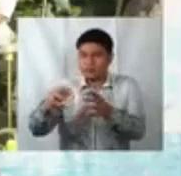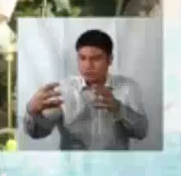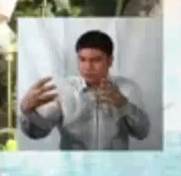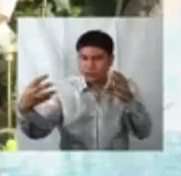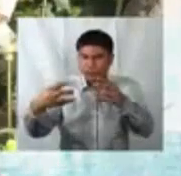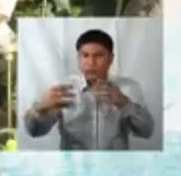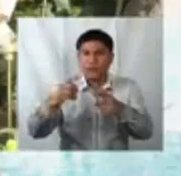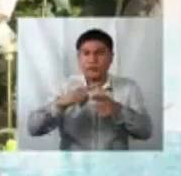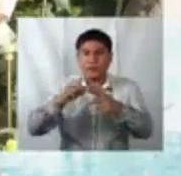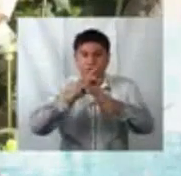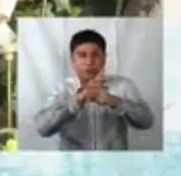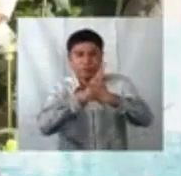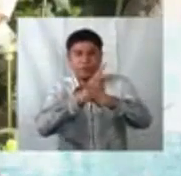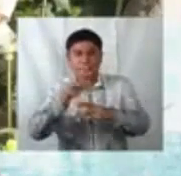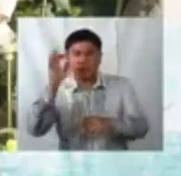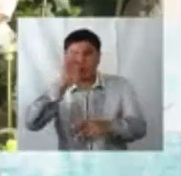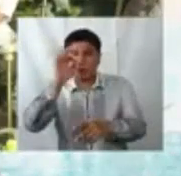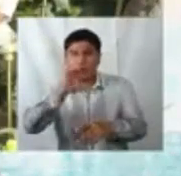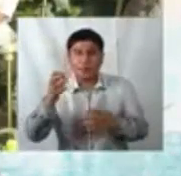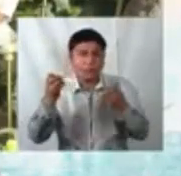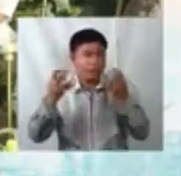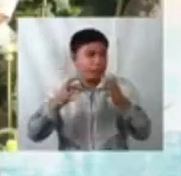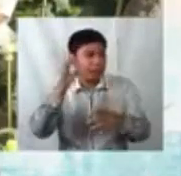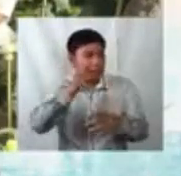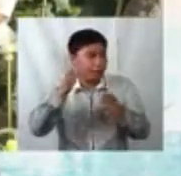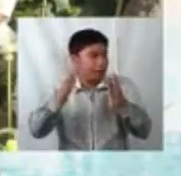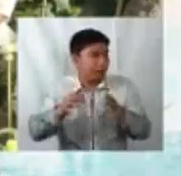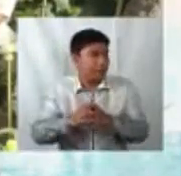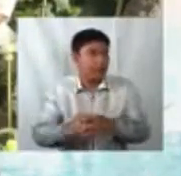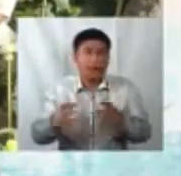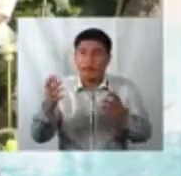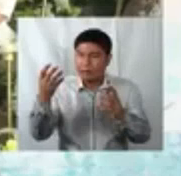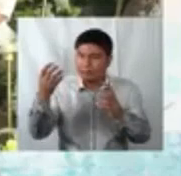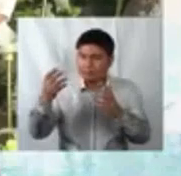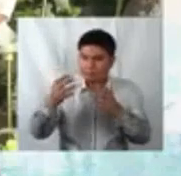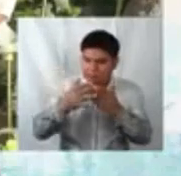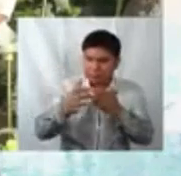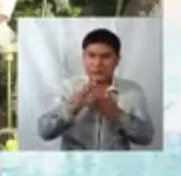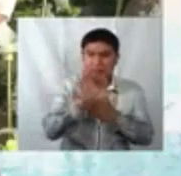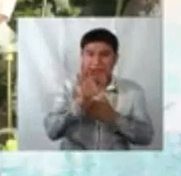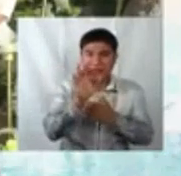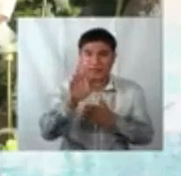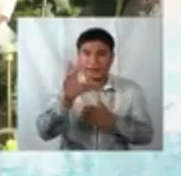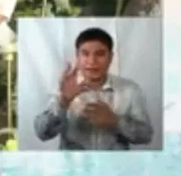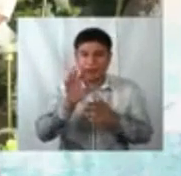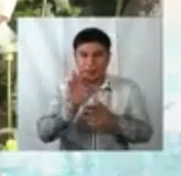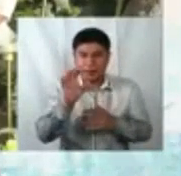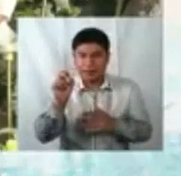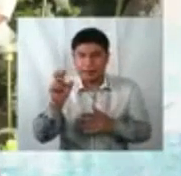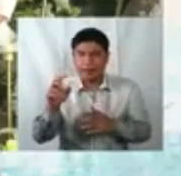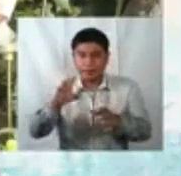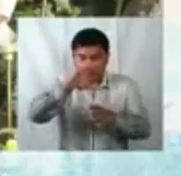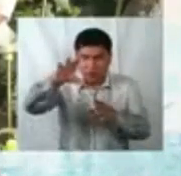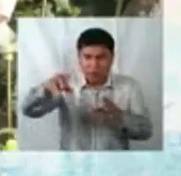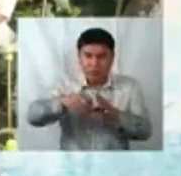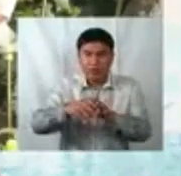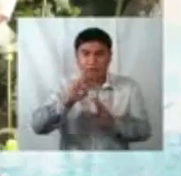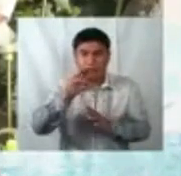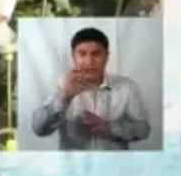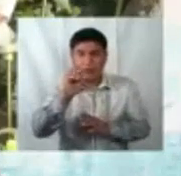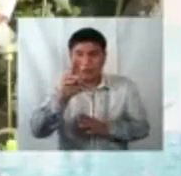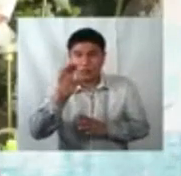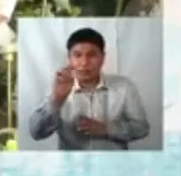lumaban ng maraming Pilipino hanggang 1913 laban sa mga Amerikano, including the Moros,